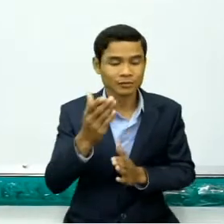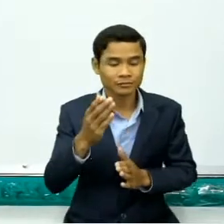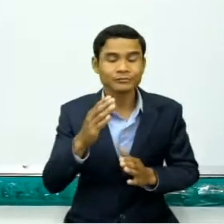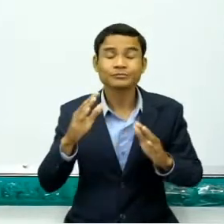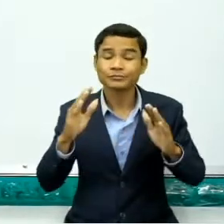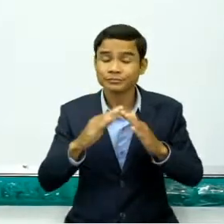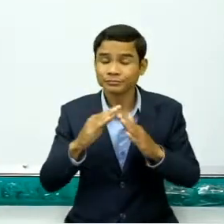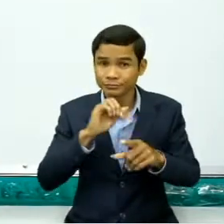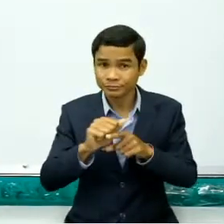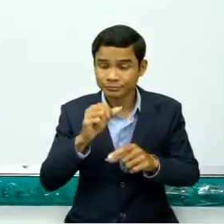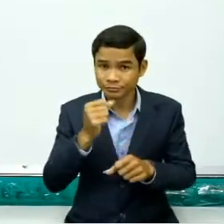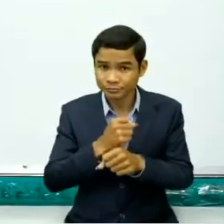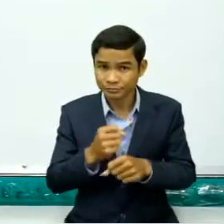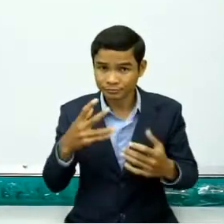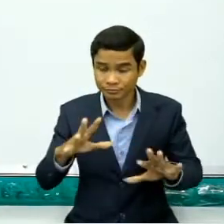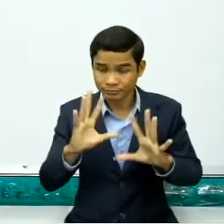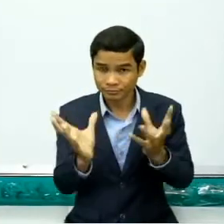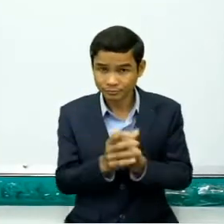bạn đã hỏi đến nơi.